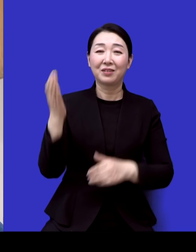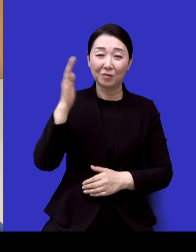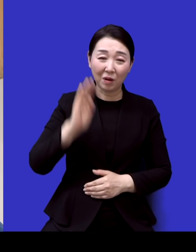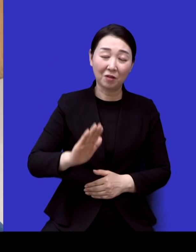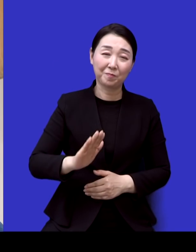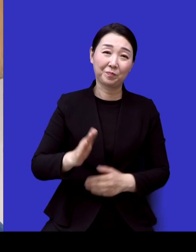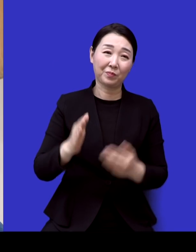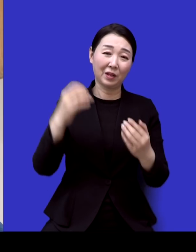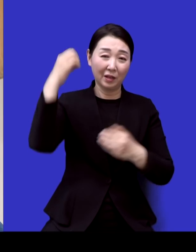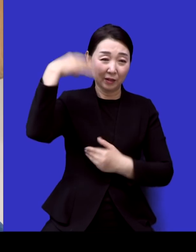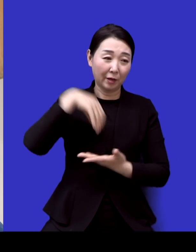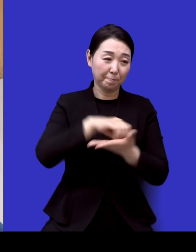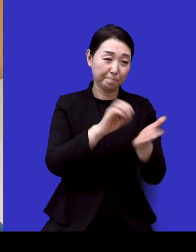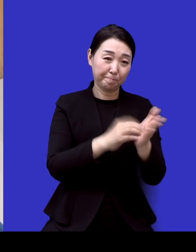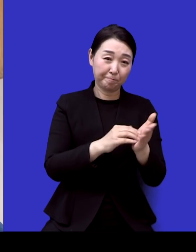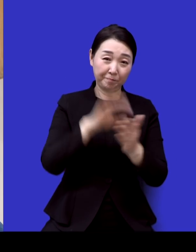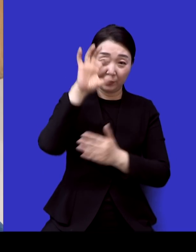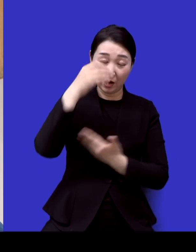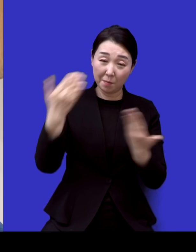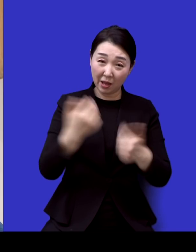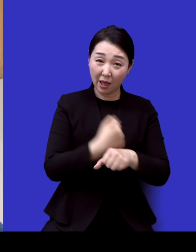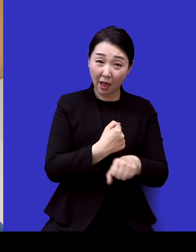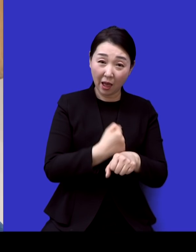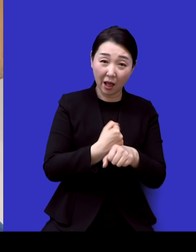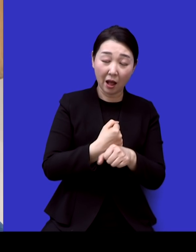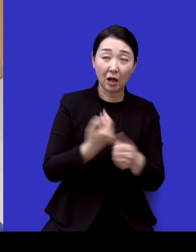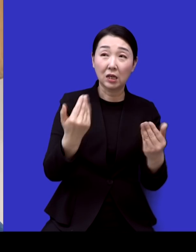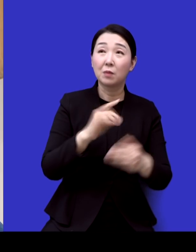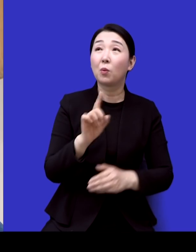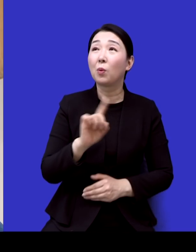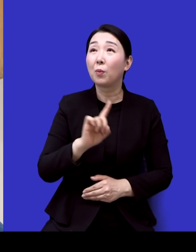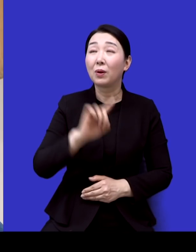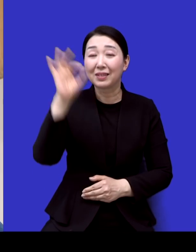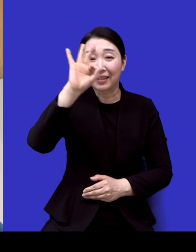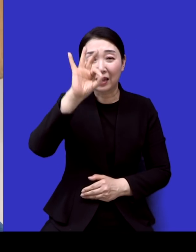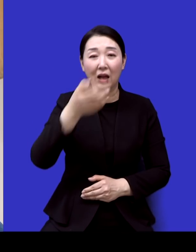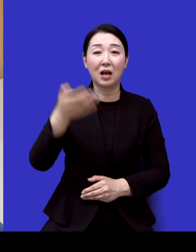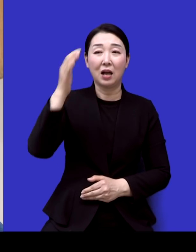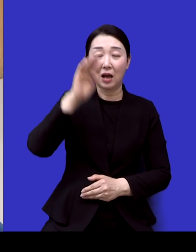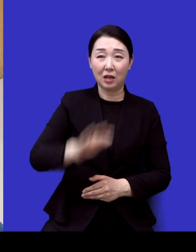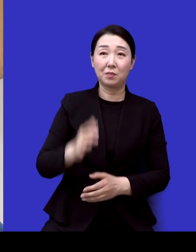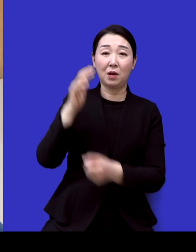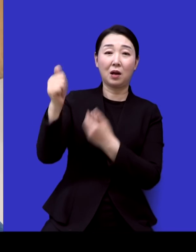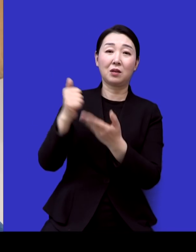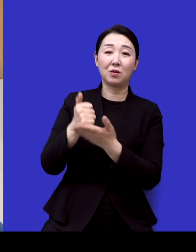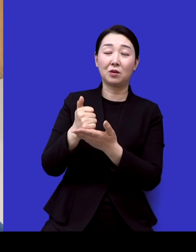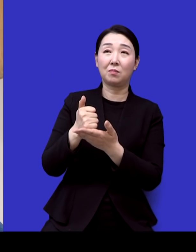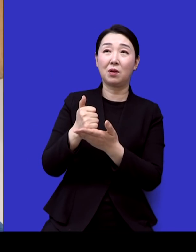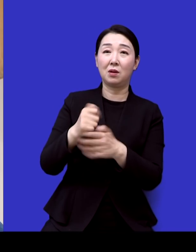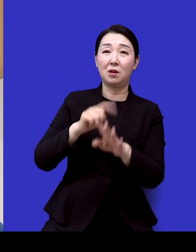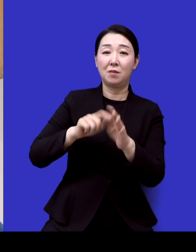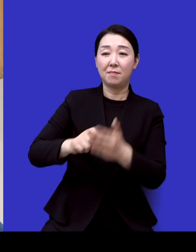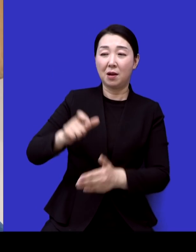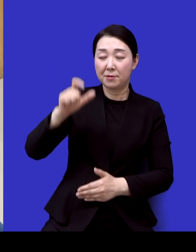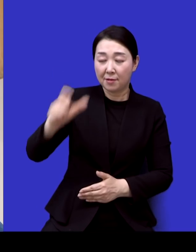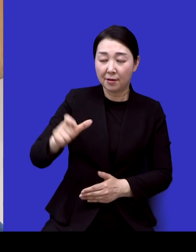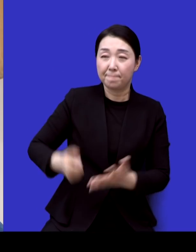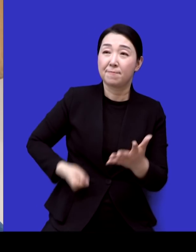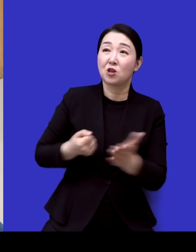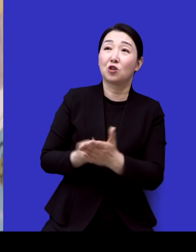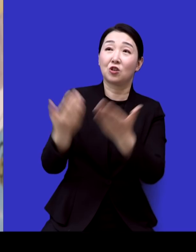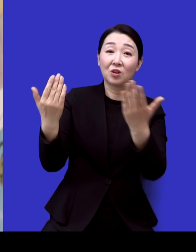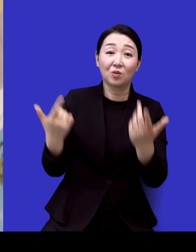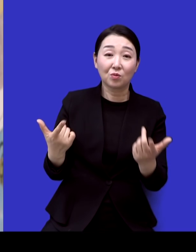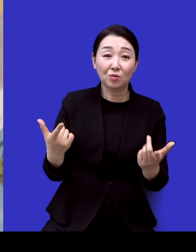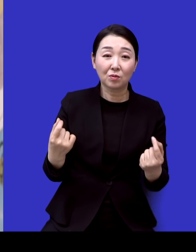가서 알바도 알아보고 일할 수 있는 곳을 알아봤는데 하나님이 정말 마음을 단단히 먹고 작정하신